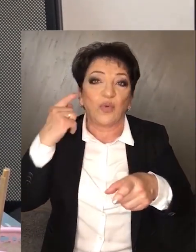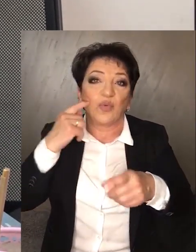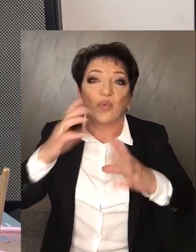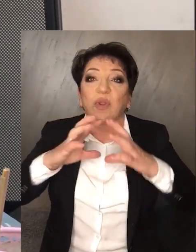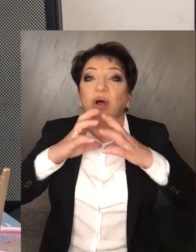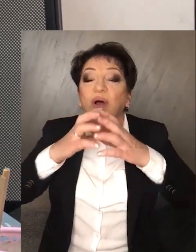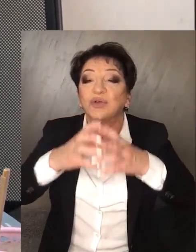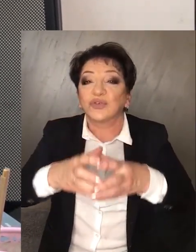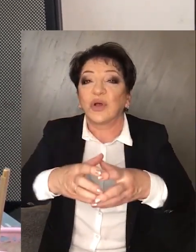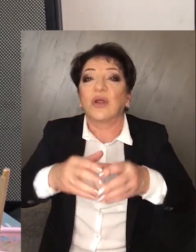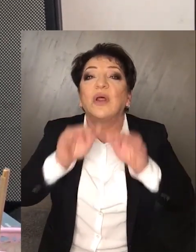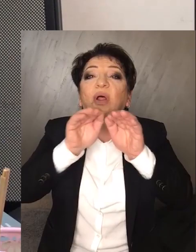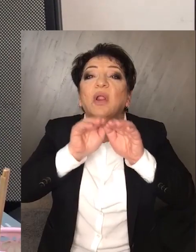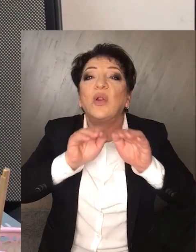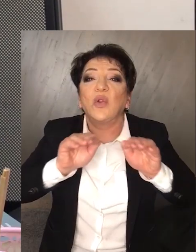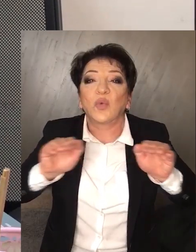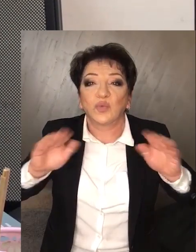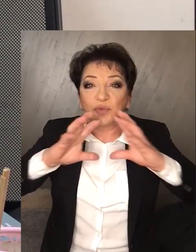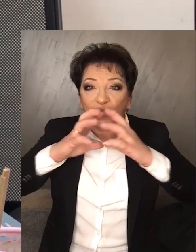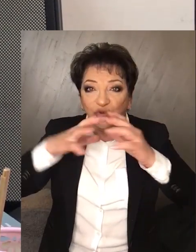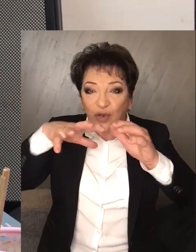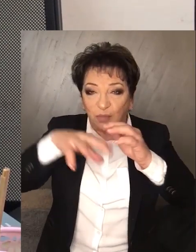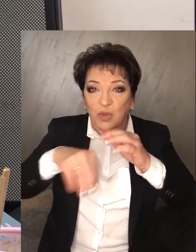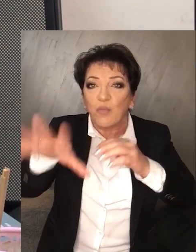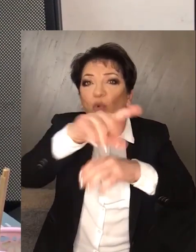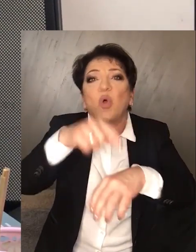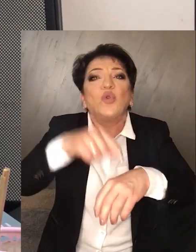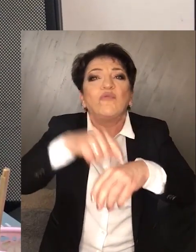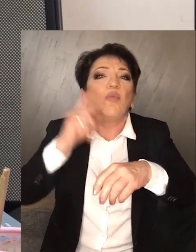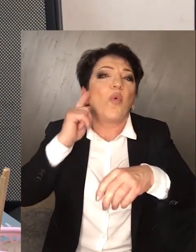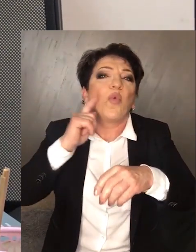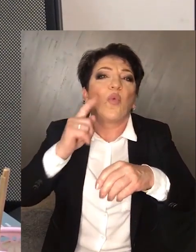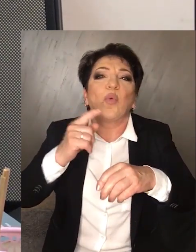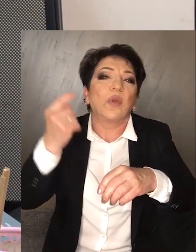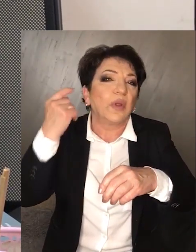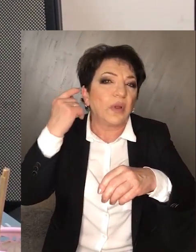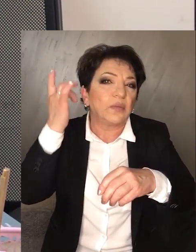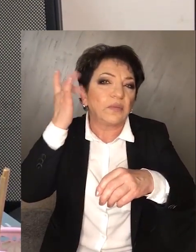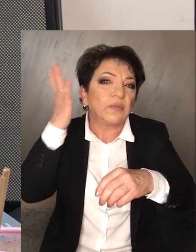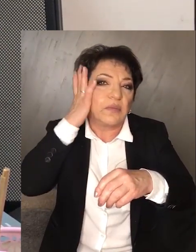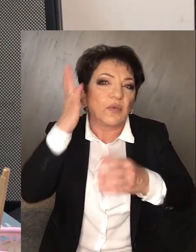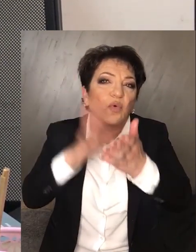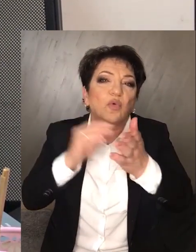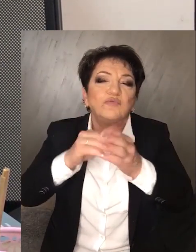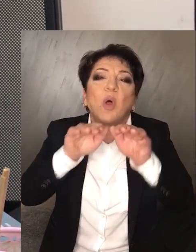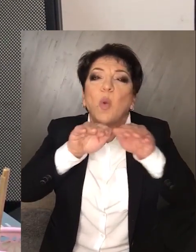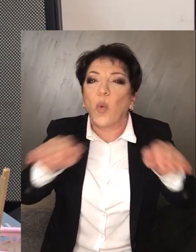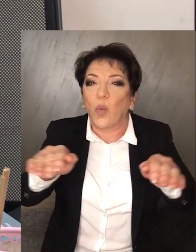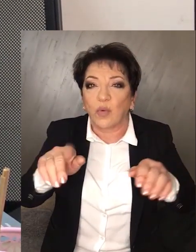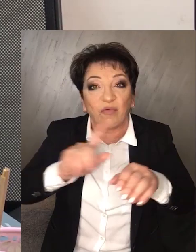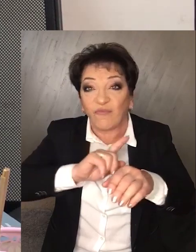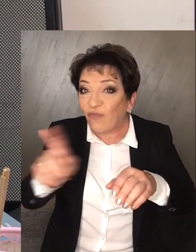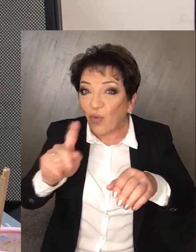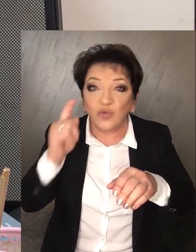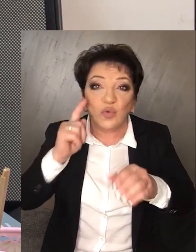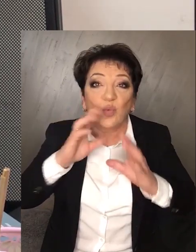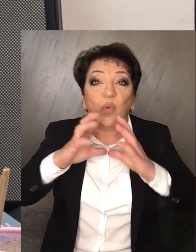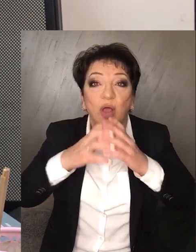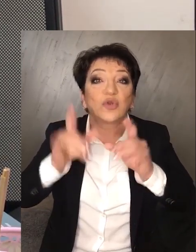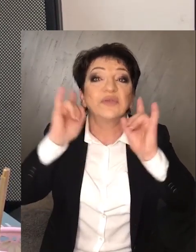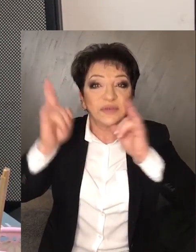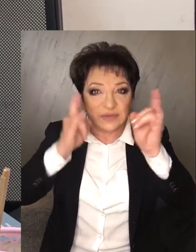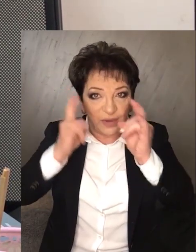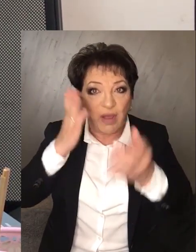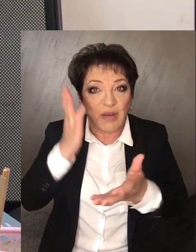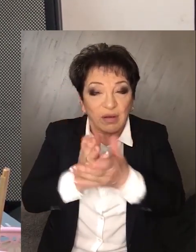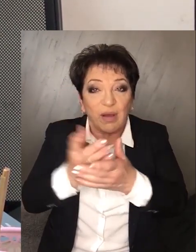լեզվով տեսնում ենք պատկերն ու արձագանքում ենք։ Խուլերի աշխարհը սրանով է, լռության աշխարհի, թվում է թե լռության աշխարհի մեջ։ Ուղղակի